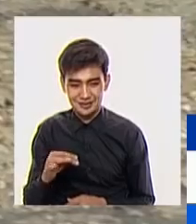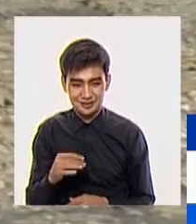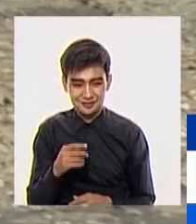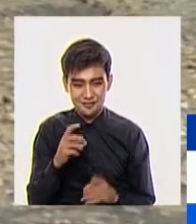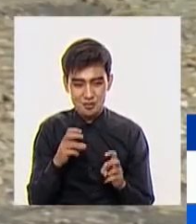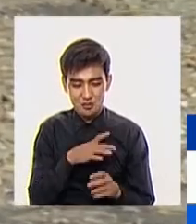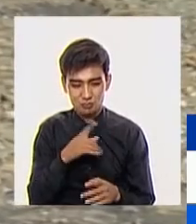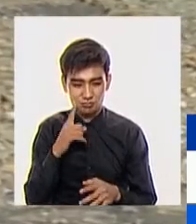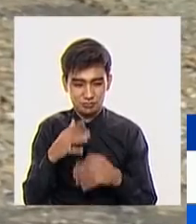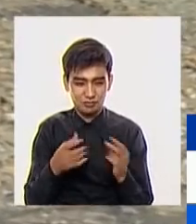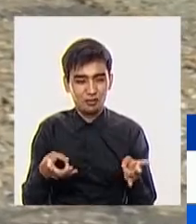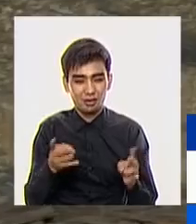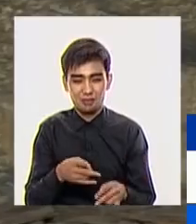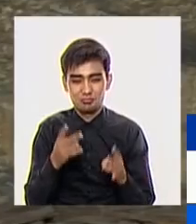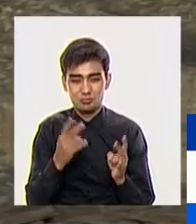только разрушенный рудник.